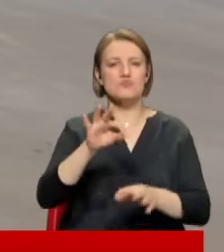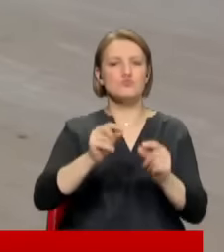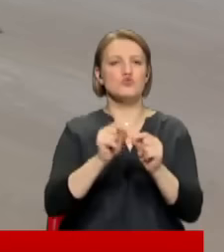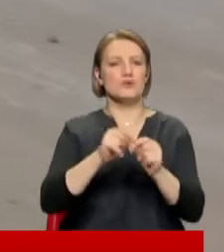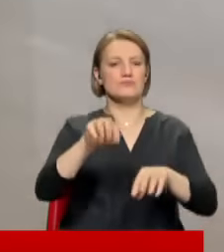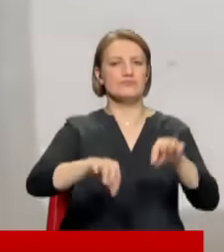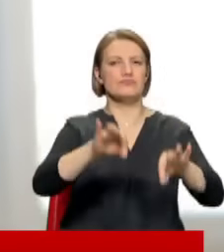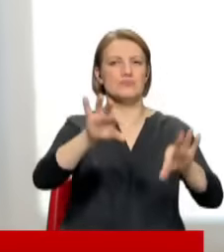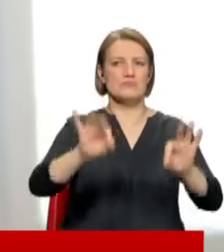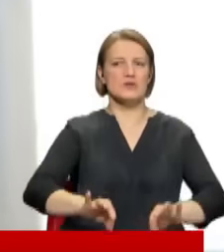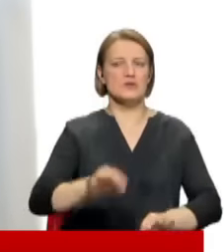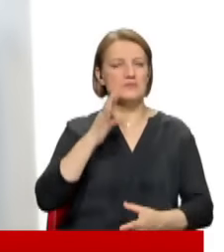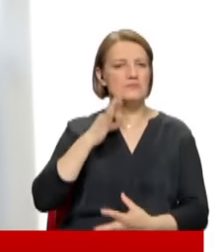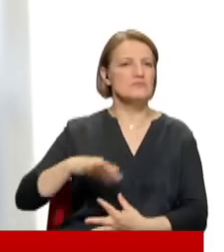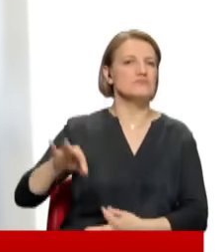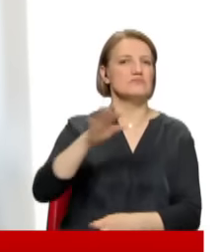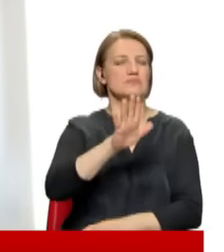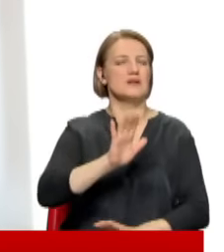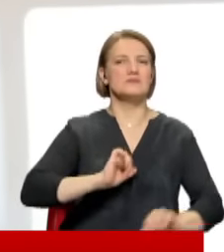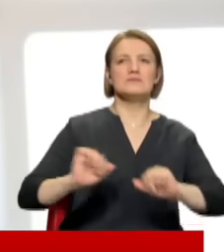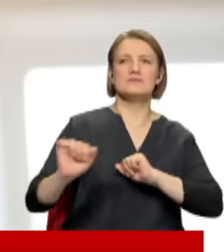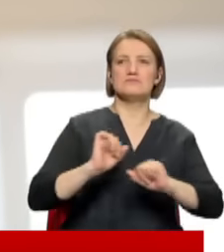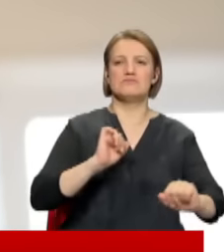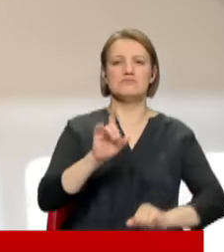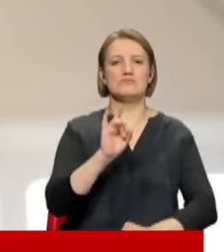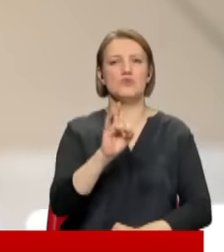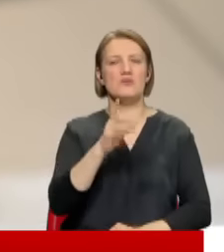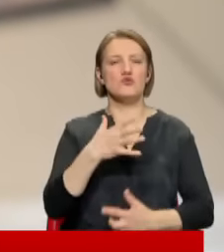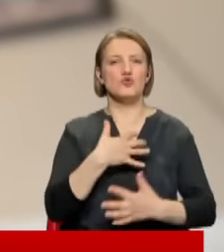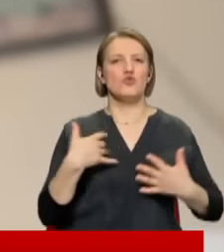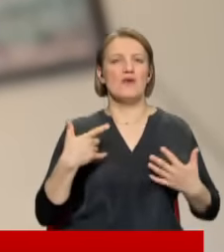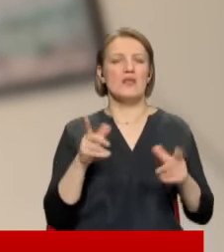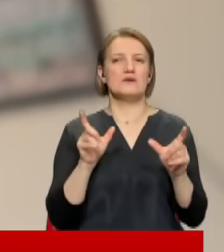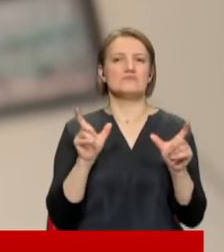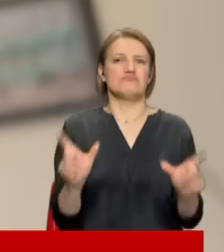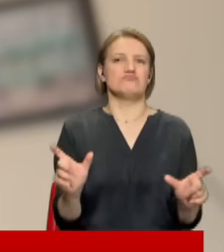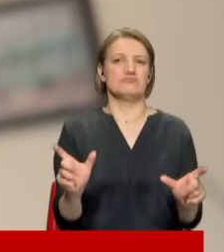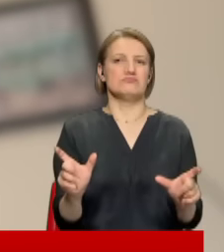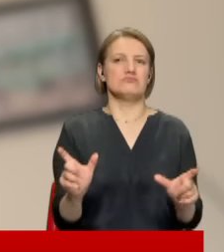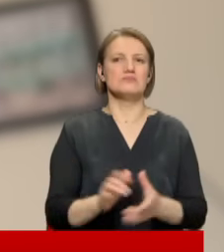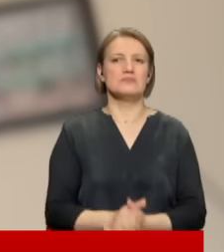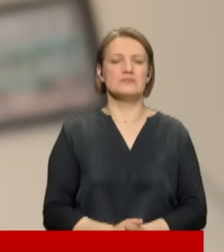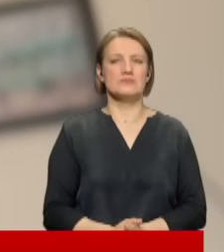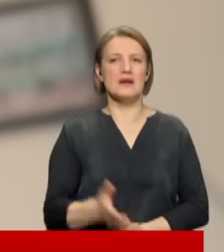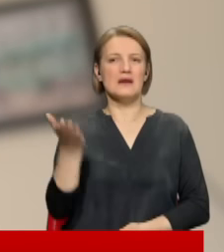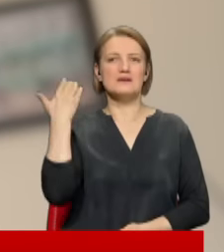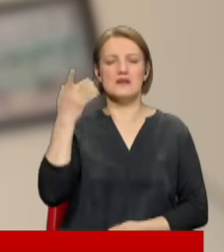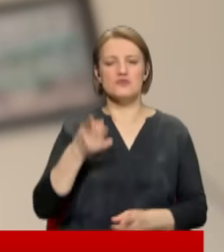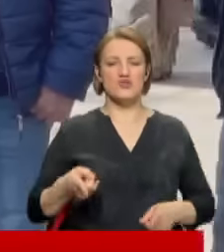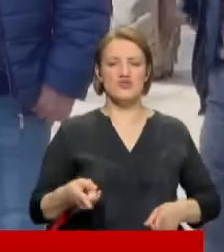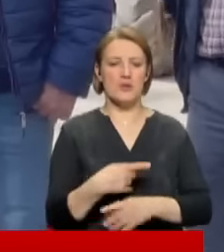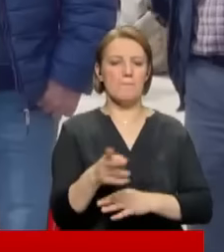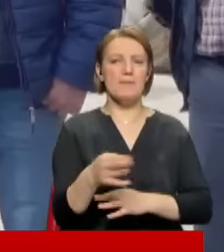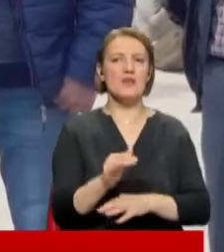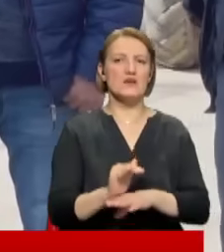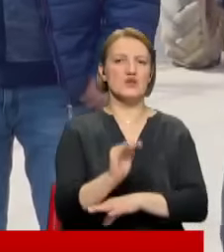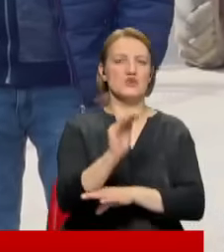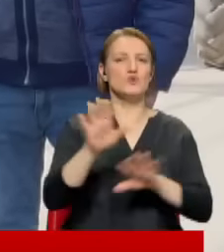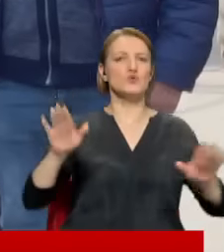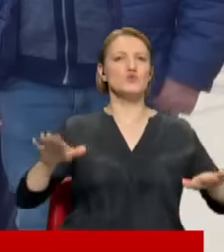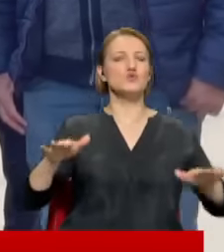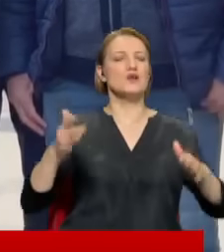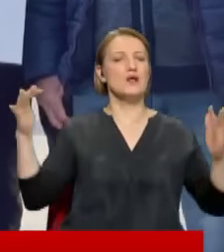başlandı. Bölge sakinlerinin tepkisi devam ederken 15 güvenlik görevlisi tarafından korunuyor ekim alanı. Eskiden çeşit çeşit balıkların yaşadığı,